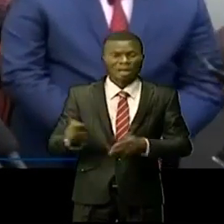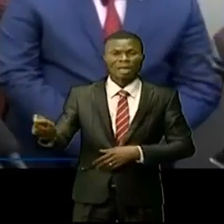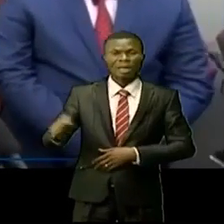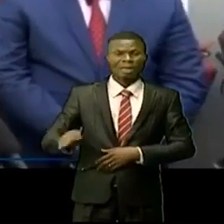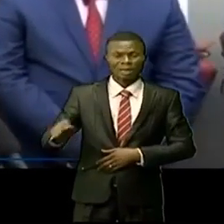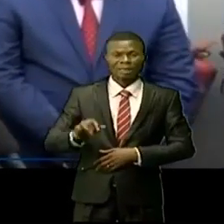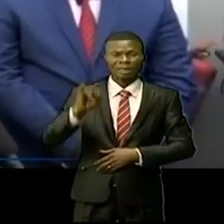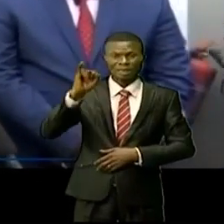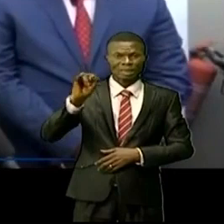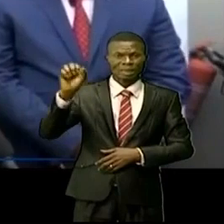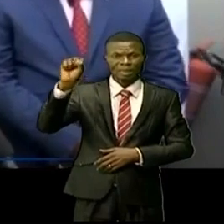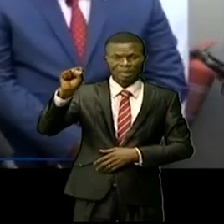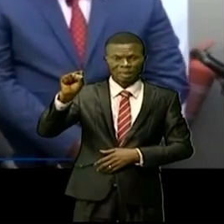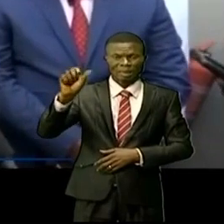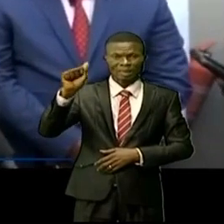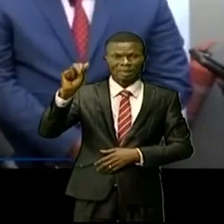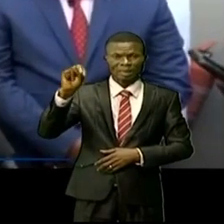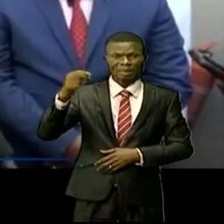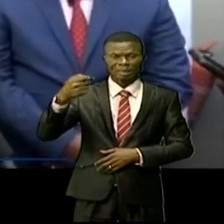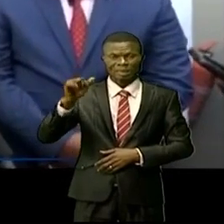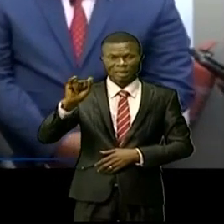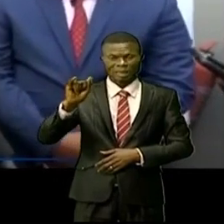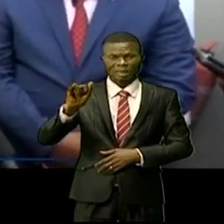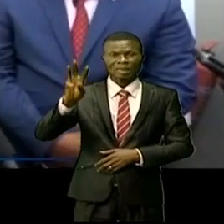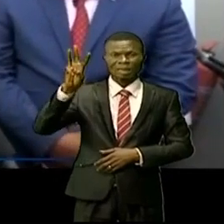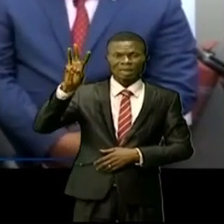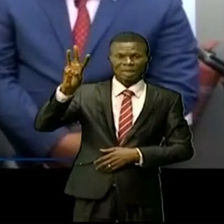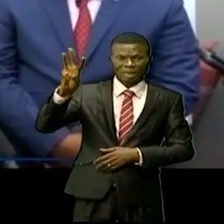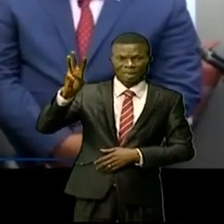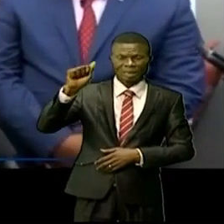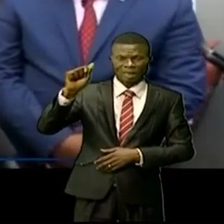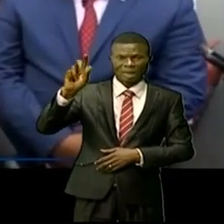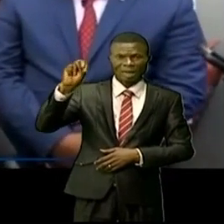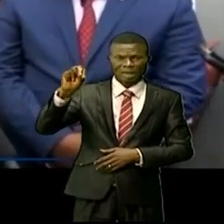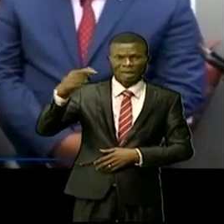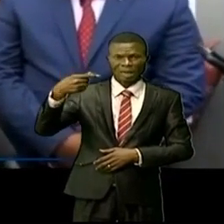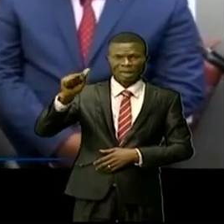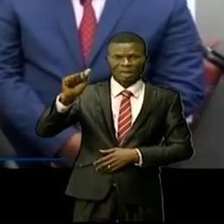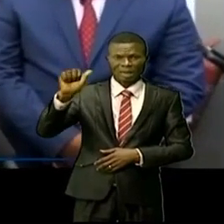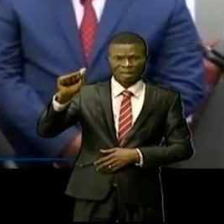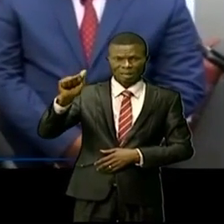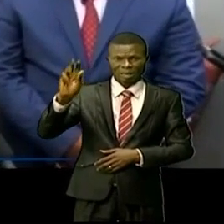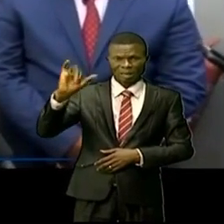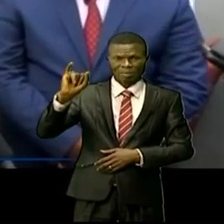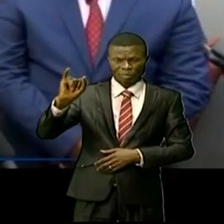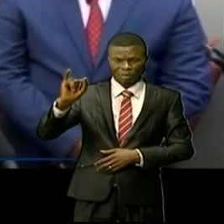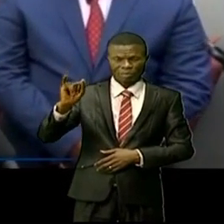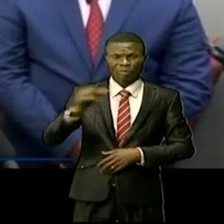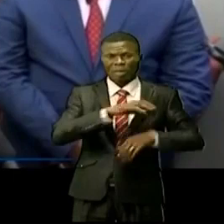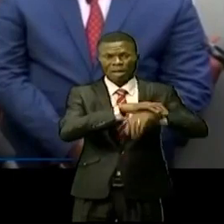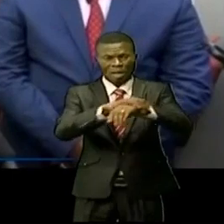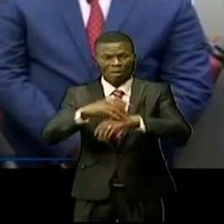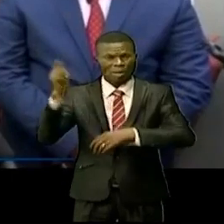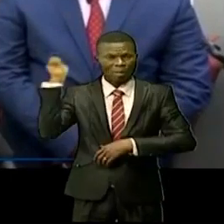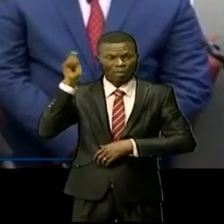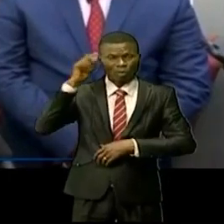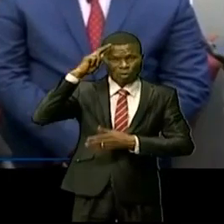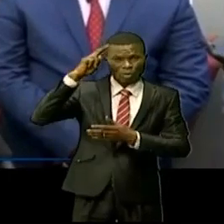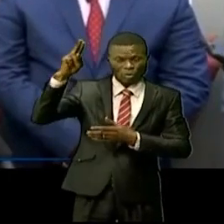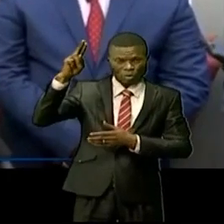d'Isangi, précisément à Yangambi, où je suis venu avec le professeur de l'université de